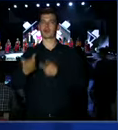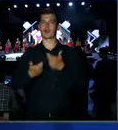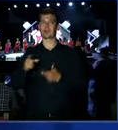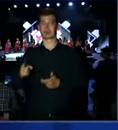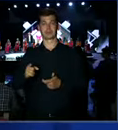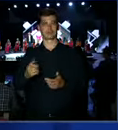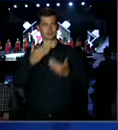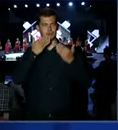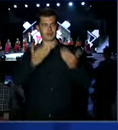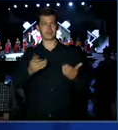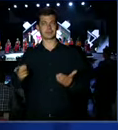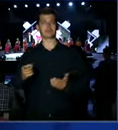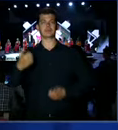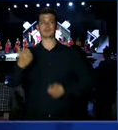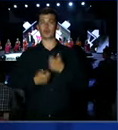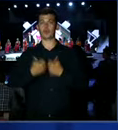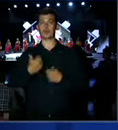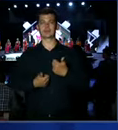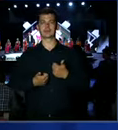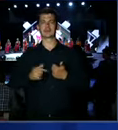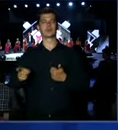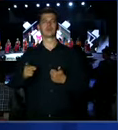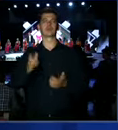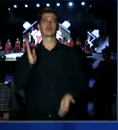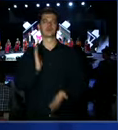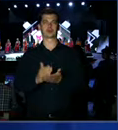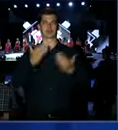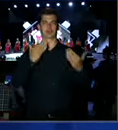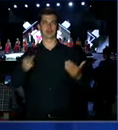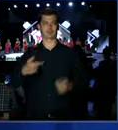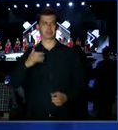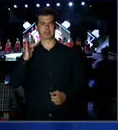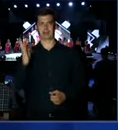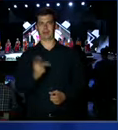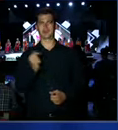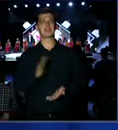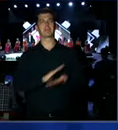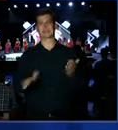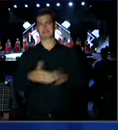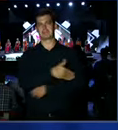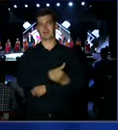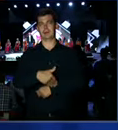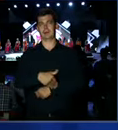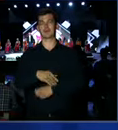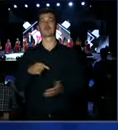tegoroczna edycja konkursu po prostu była pięknem bez barier. I to jest